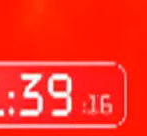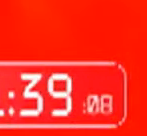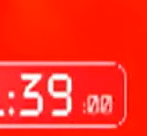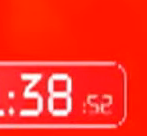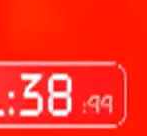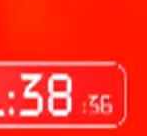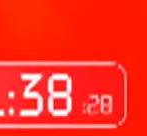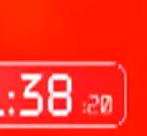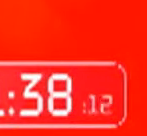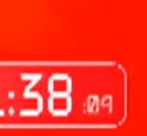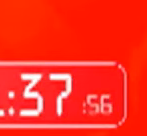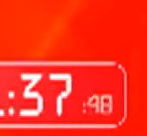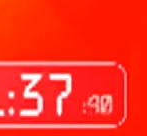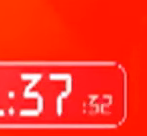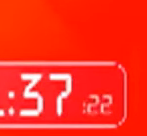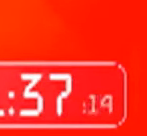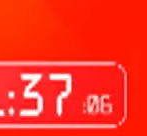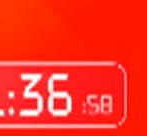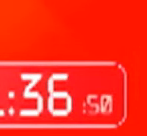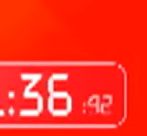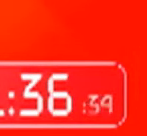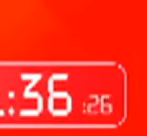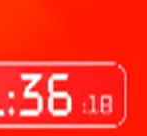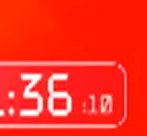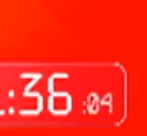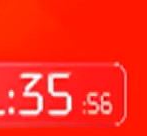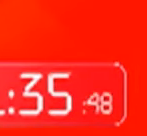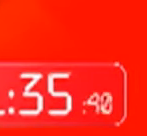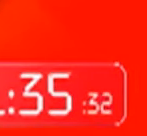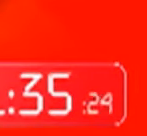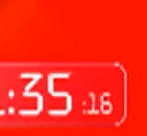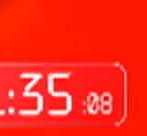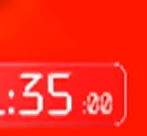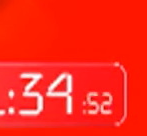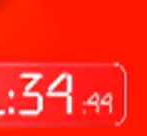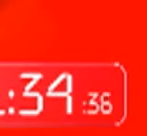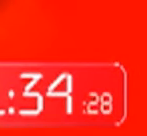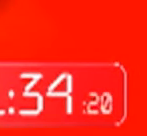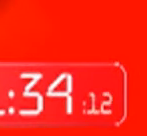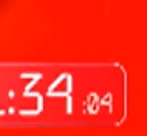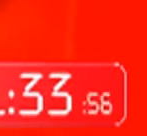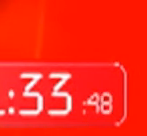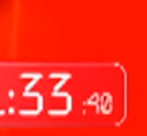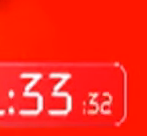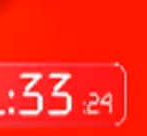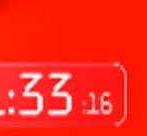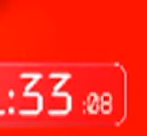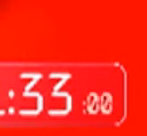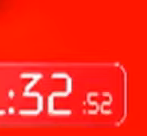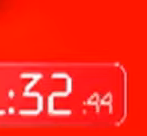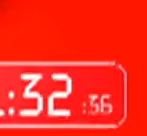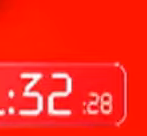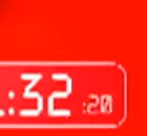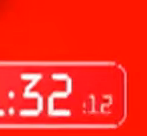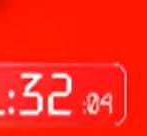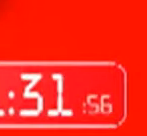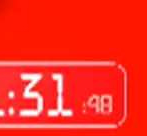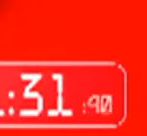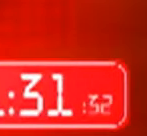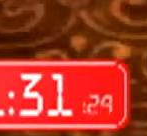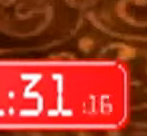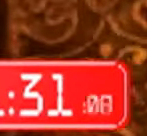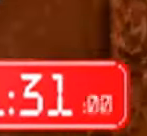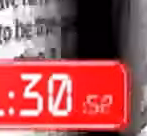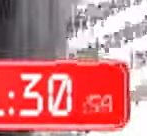na 44,000 ang bilang sana ng mga library, abay higit kumulang 1,600 lang